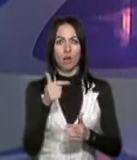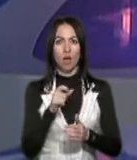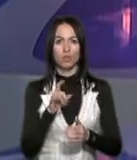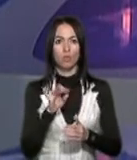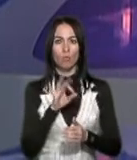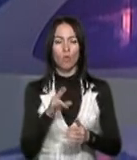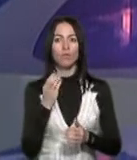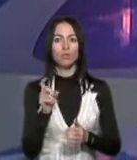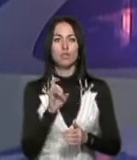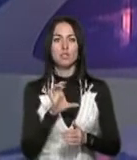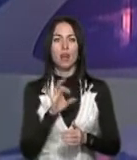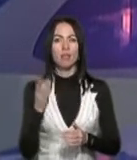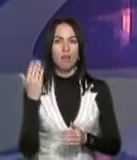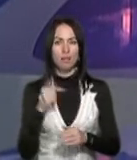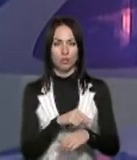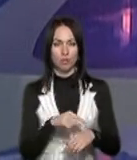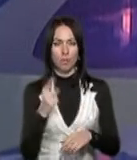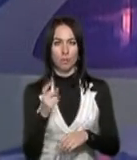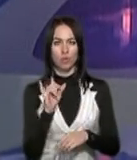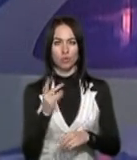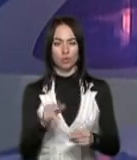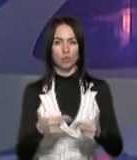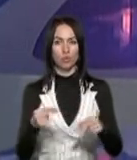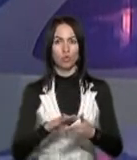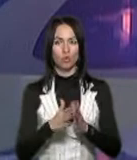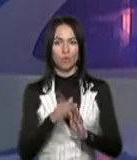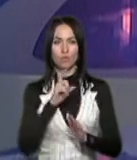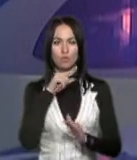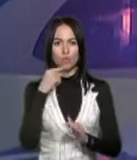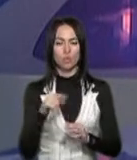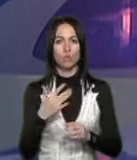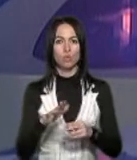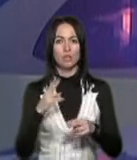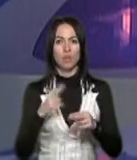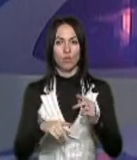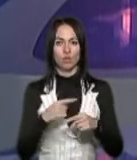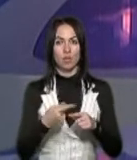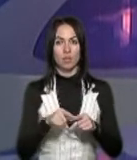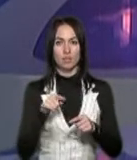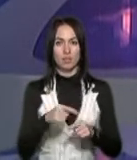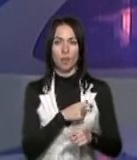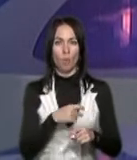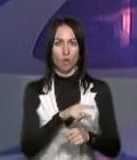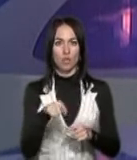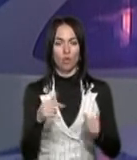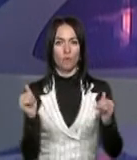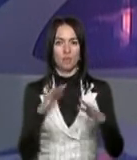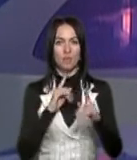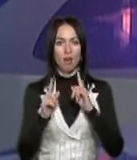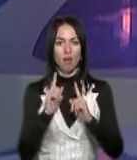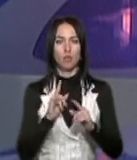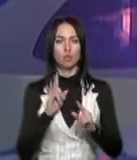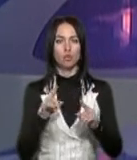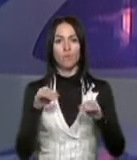ще з радянських часів. 1 січня укладений договір з Росією завершується. Через це посадовці скликали нараду, що